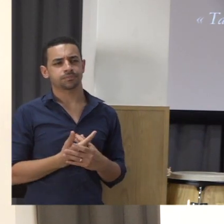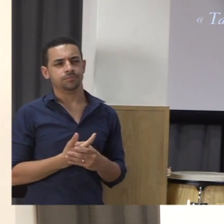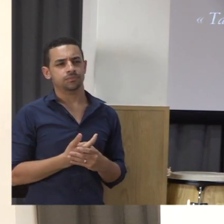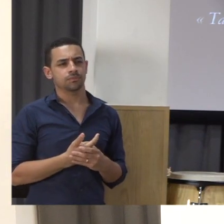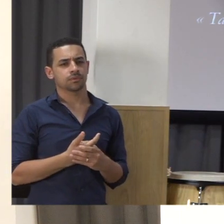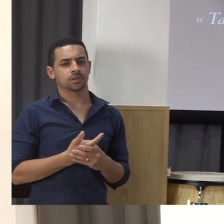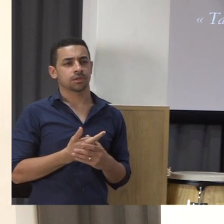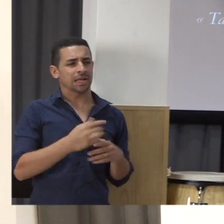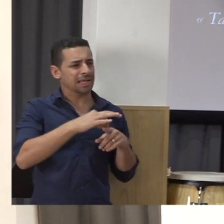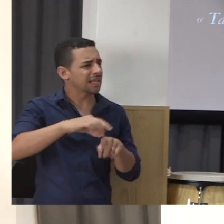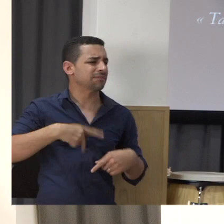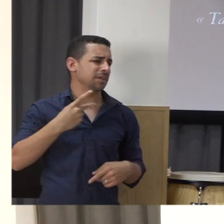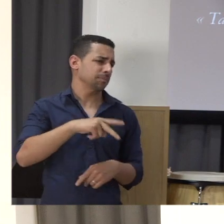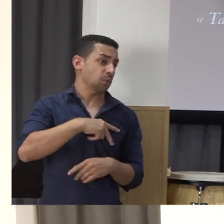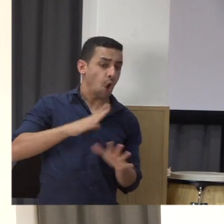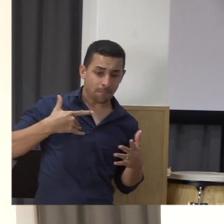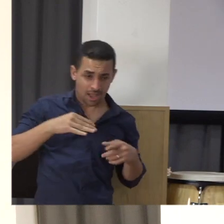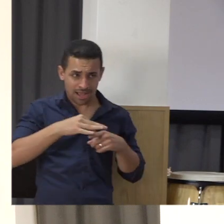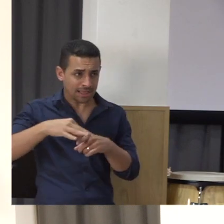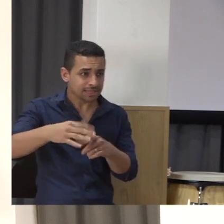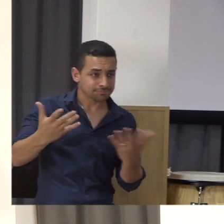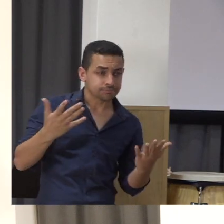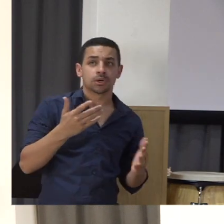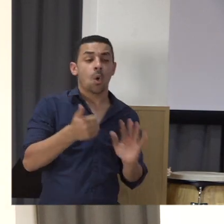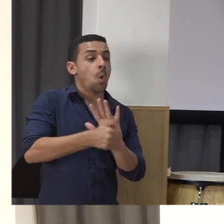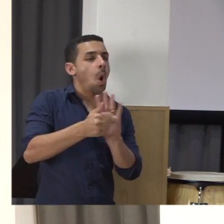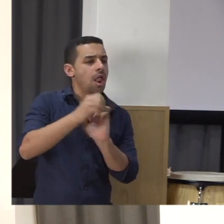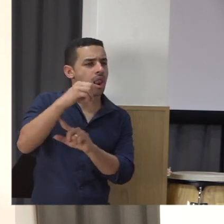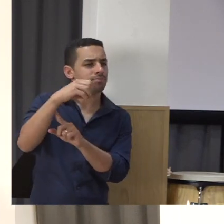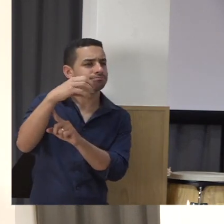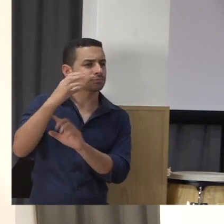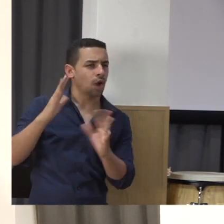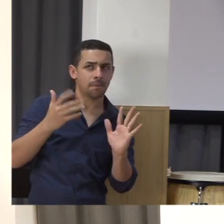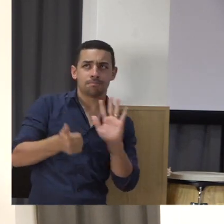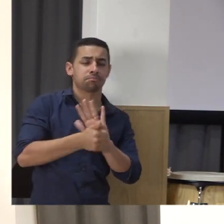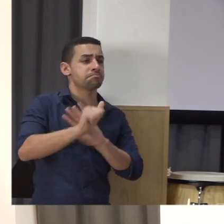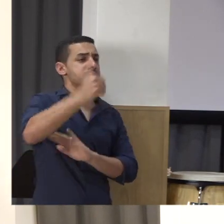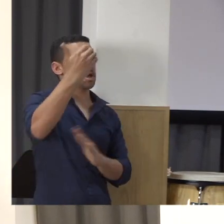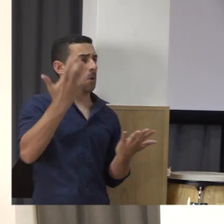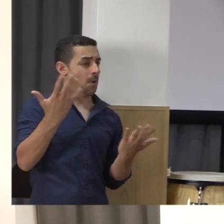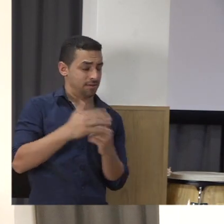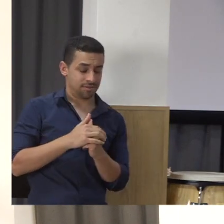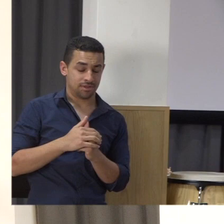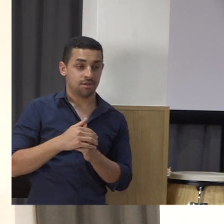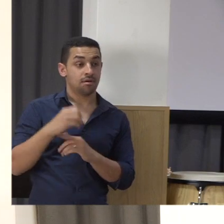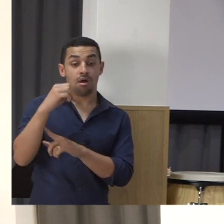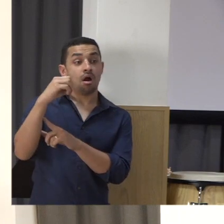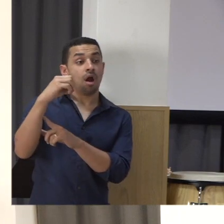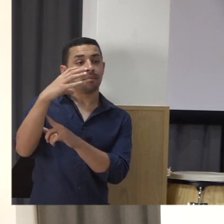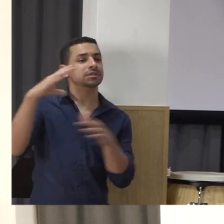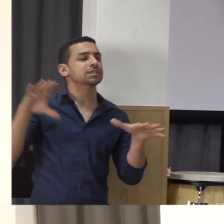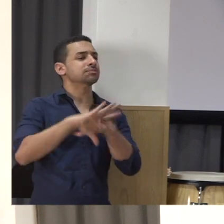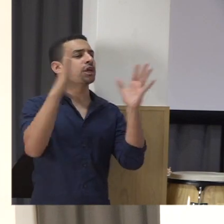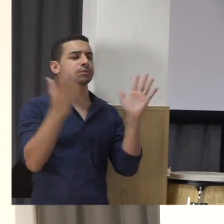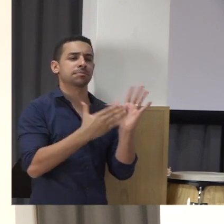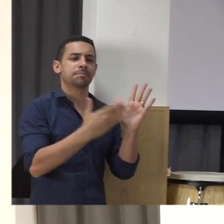Conduis ma vie. Et comment Dieu conduit-il ma vie? Les 3 fonctions de la lampe. La première fonction d'une lampe, c'est que la lampe, en tout cas l'image de la